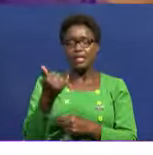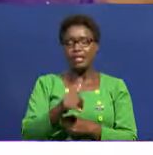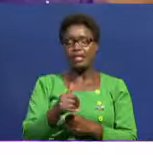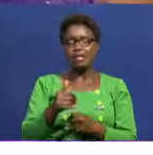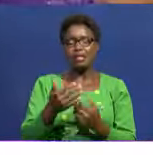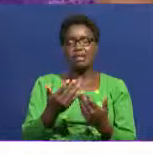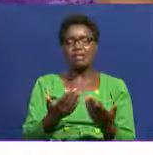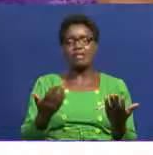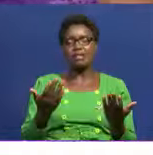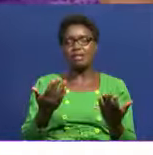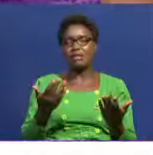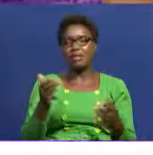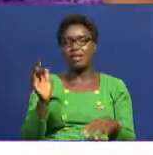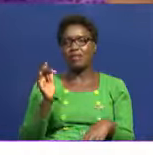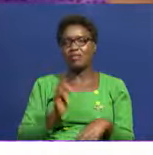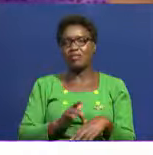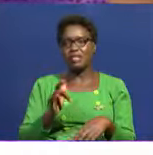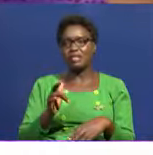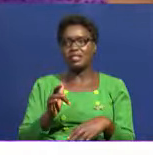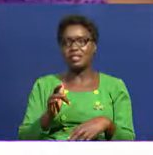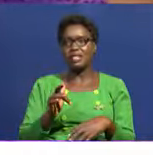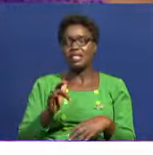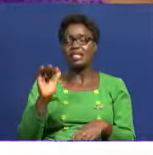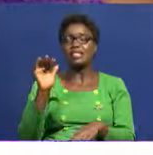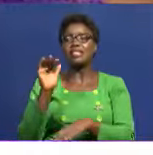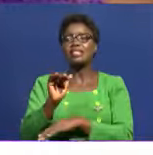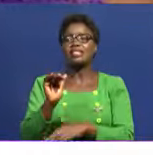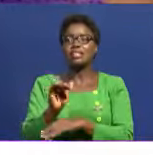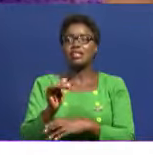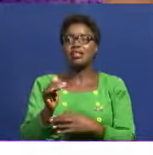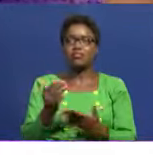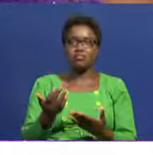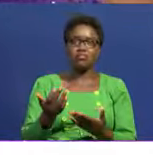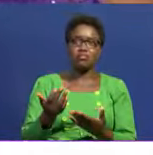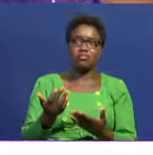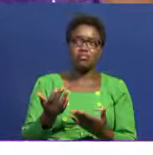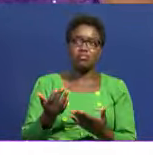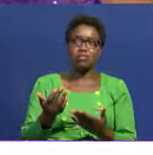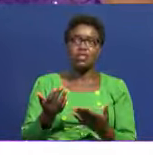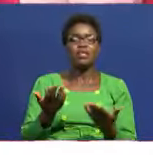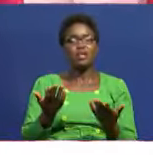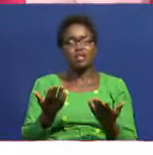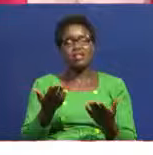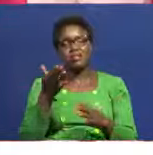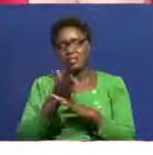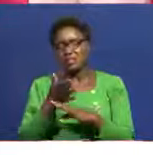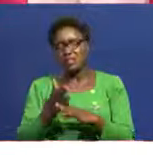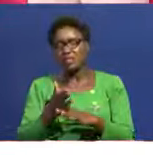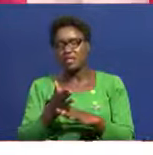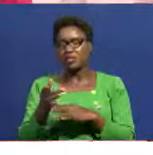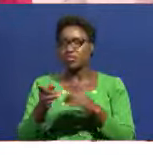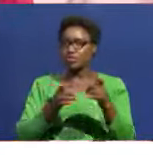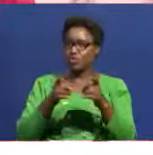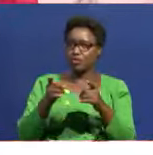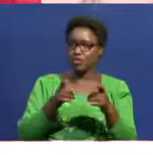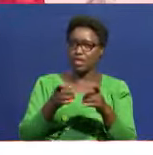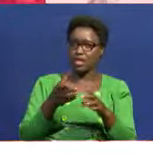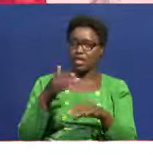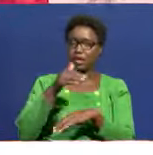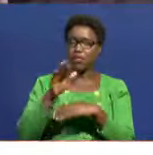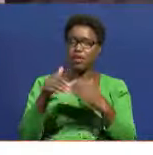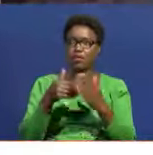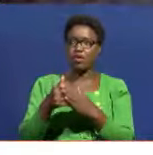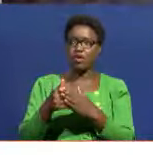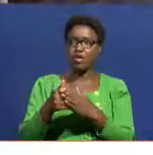lolote litafanya huu mtihani tusipate kitu inaitwa zero irregularity. Zaidi ya hayo, baraza hilo